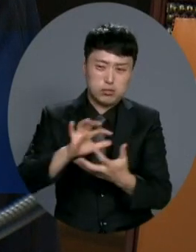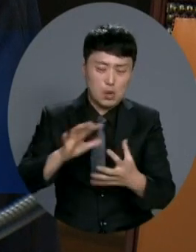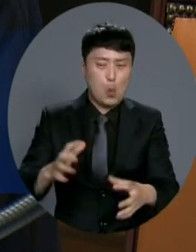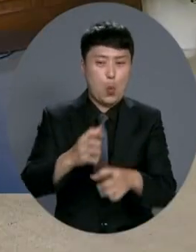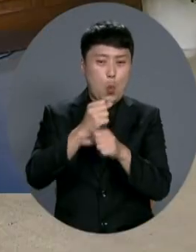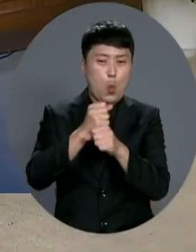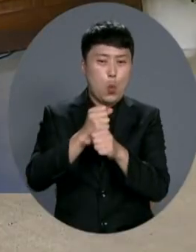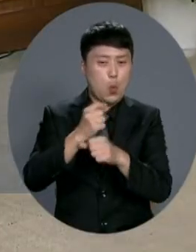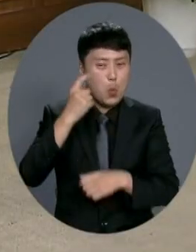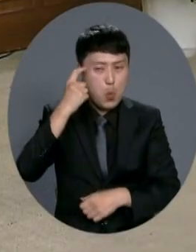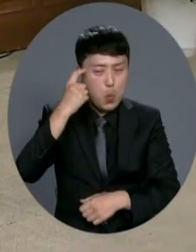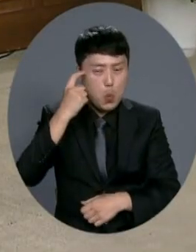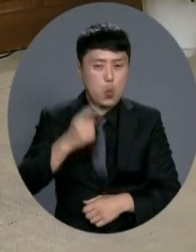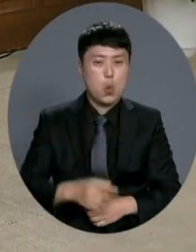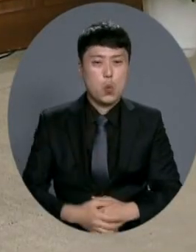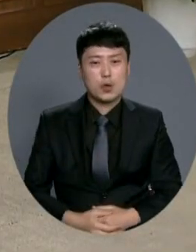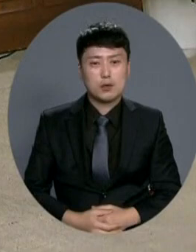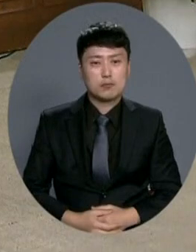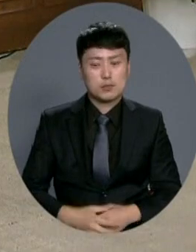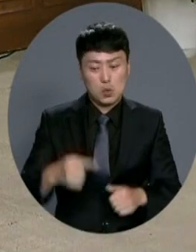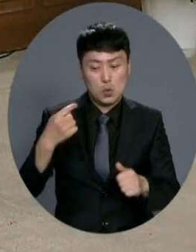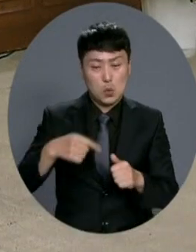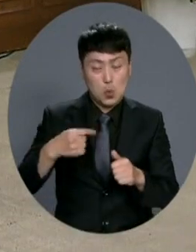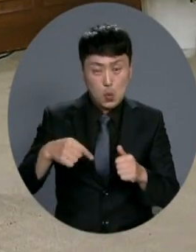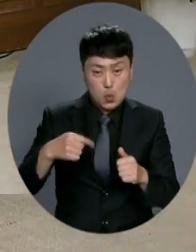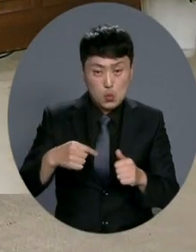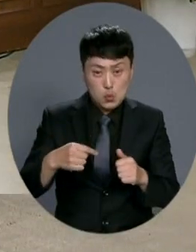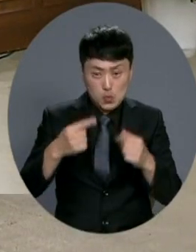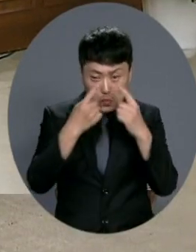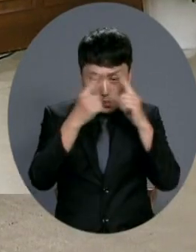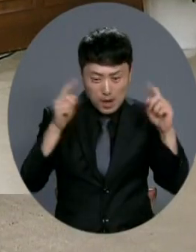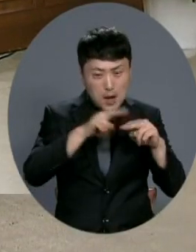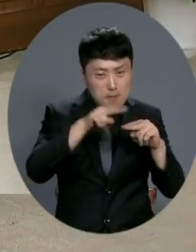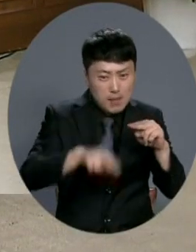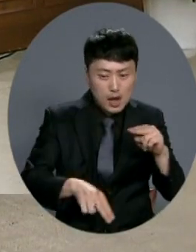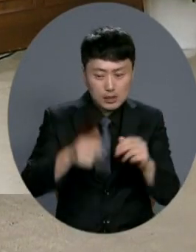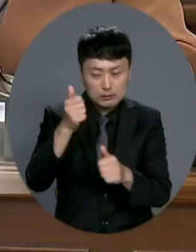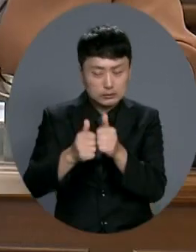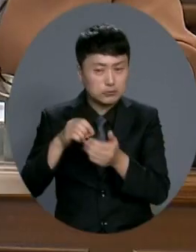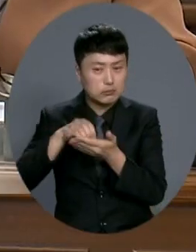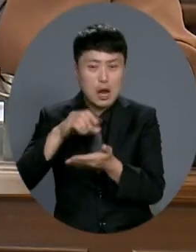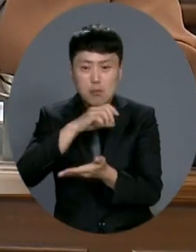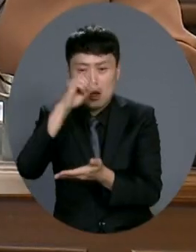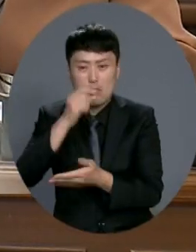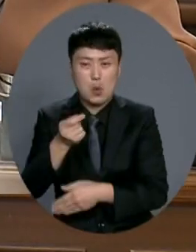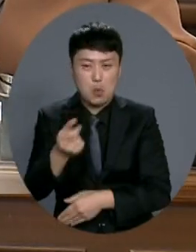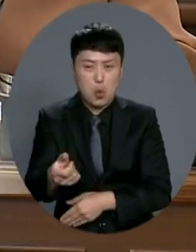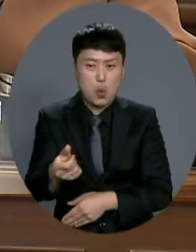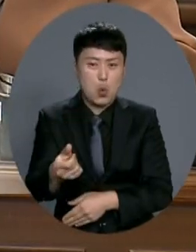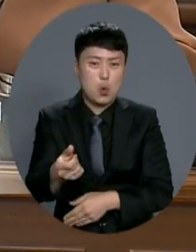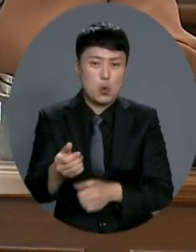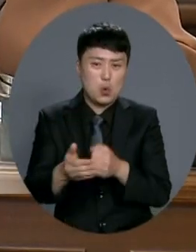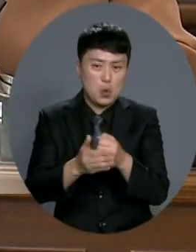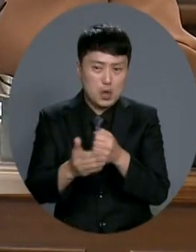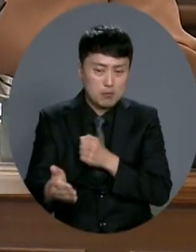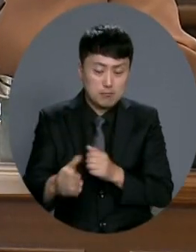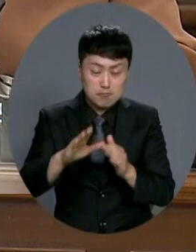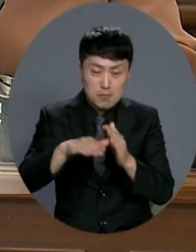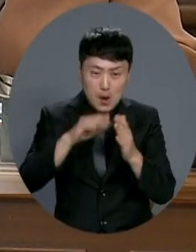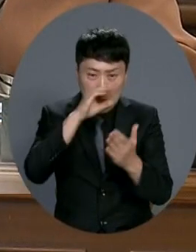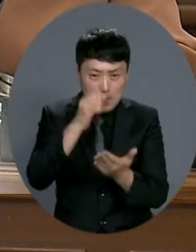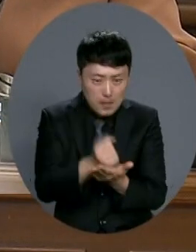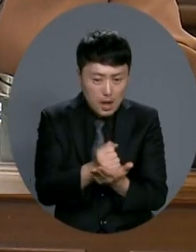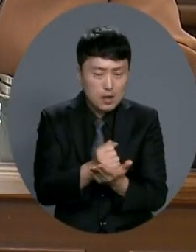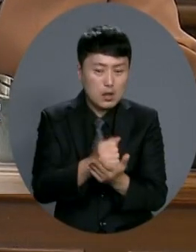했을 때 대구 교대가 자퇴율 증가와 낮은 임용률 등으로 위기를 맞고 있는 가운데 시대에 맞는 교육